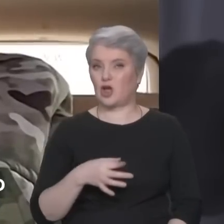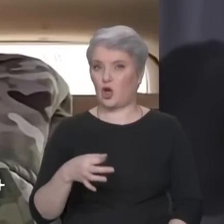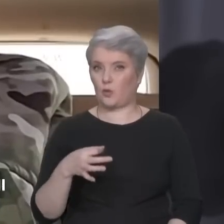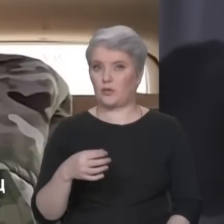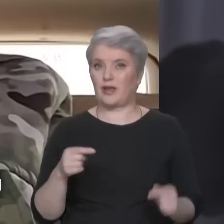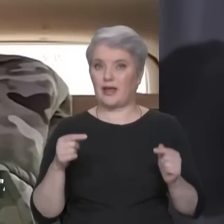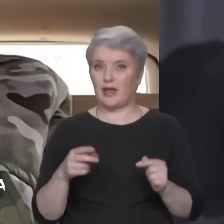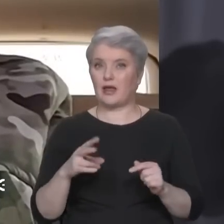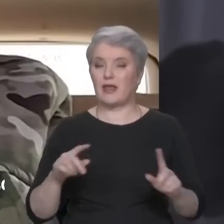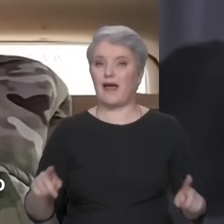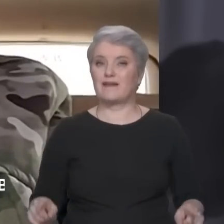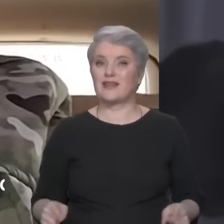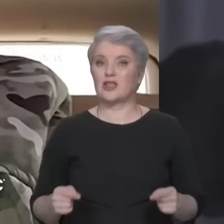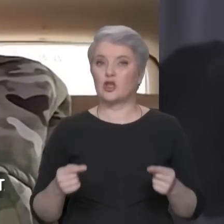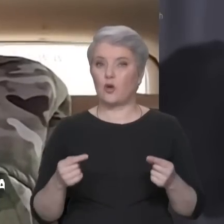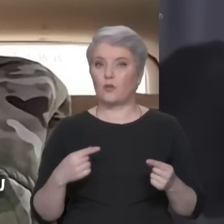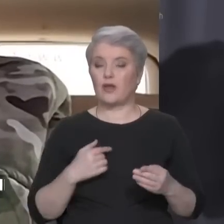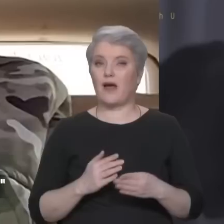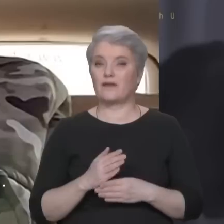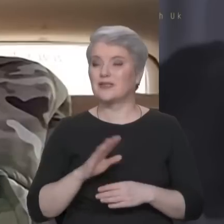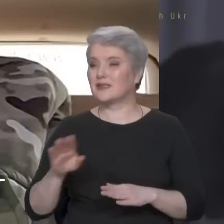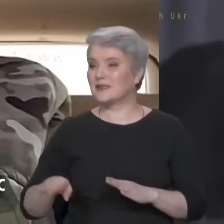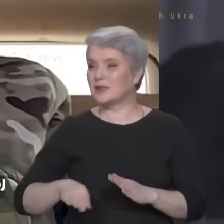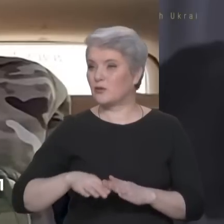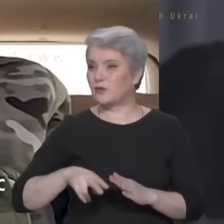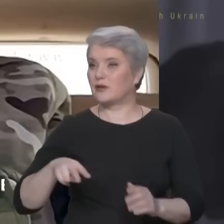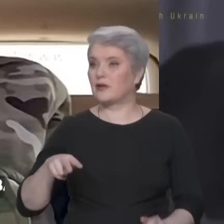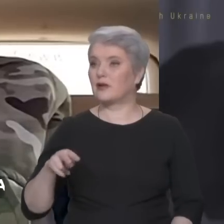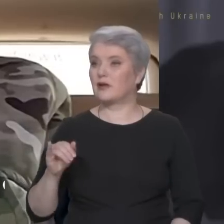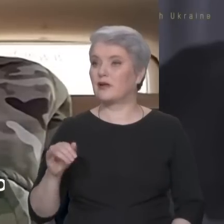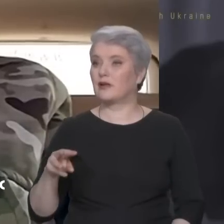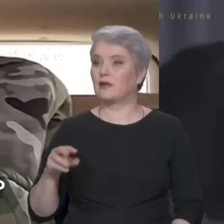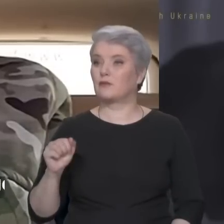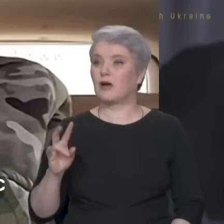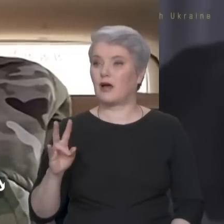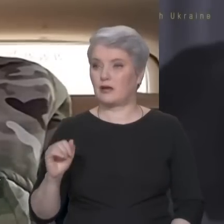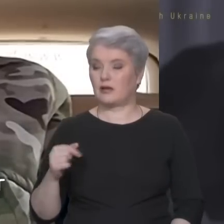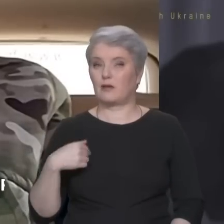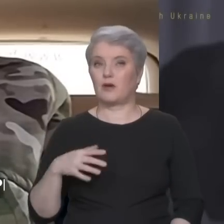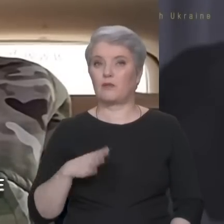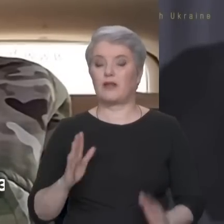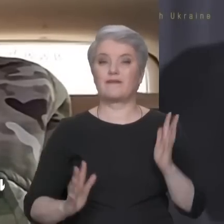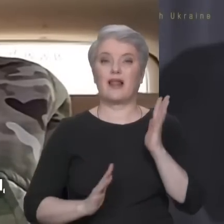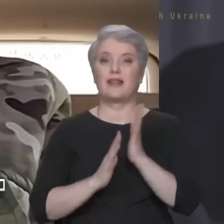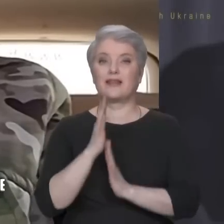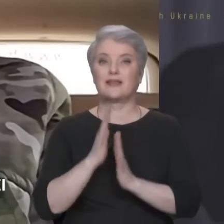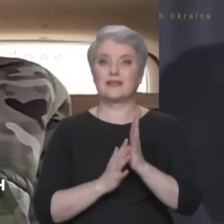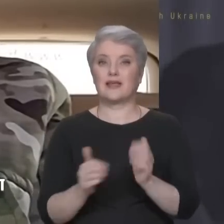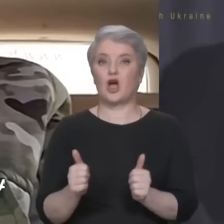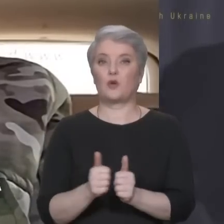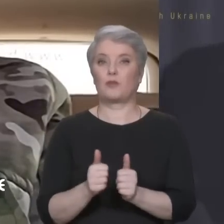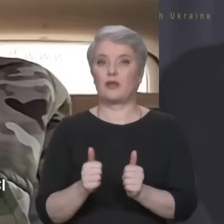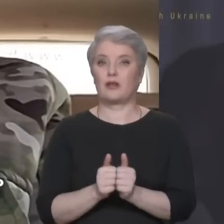якраз на відновлення ми вийшли із під Лімана, ми стояли у лісах біля Кремінної, тому там яка ситуація ми знаємо